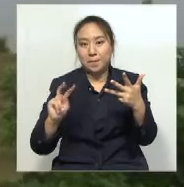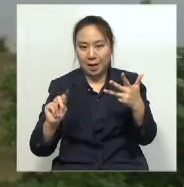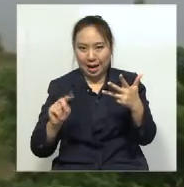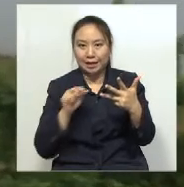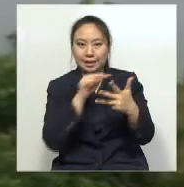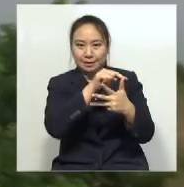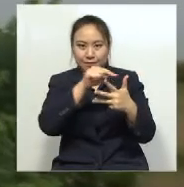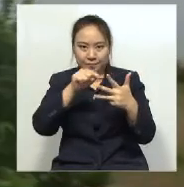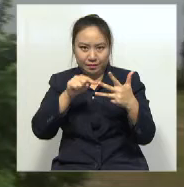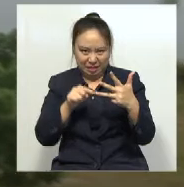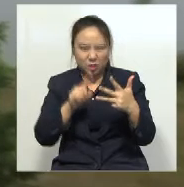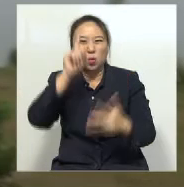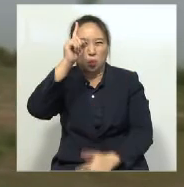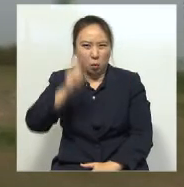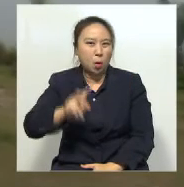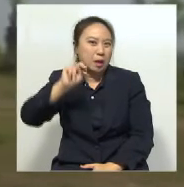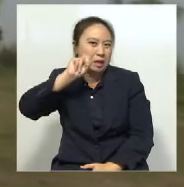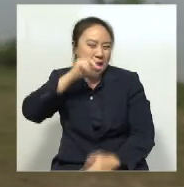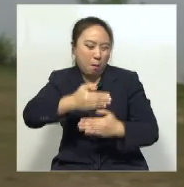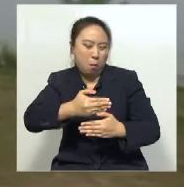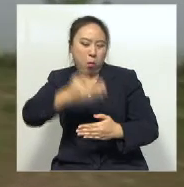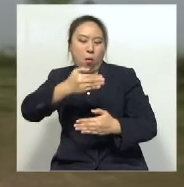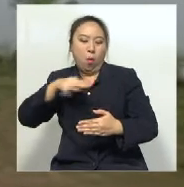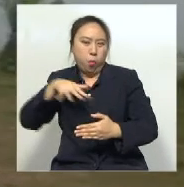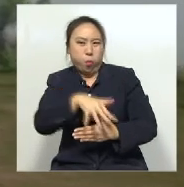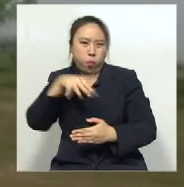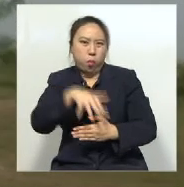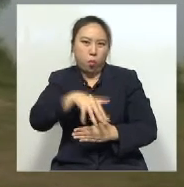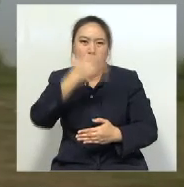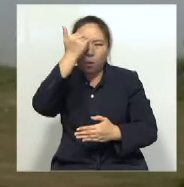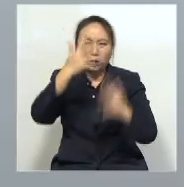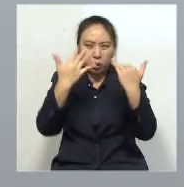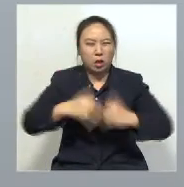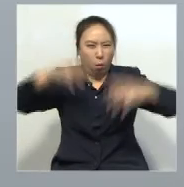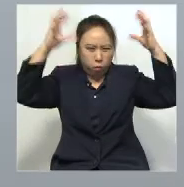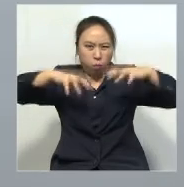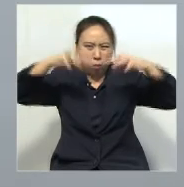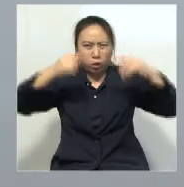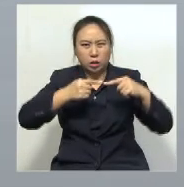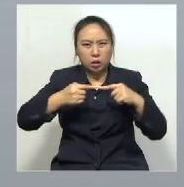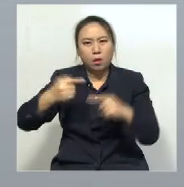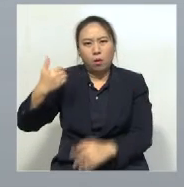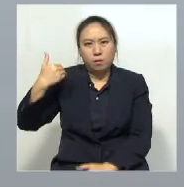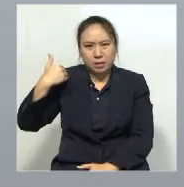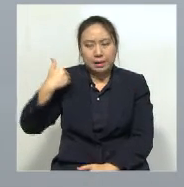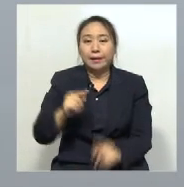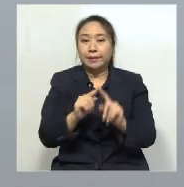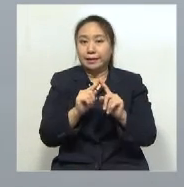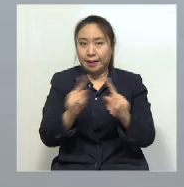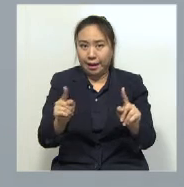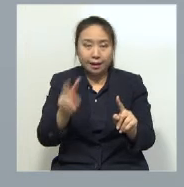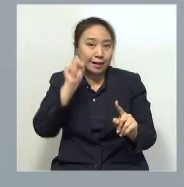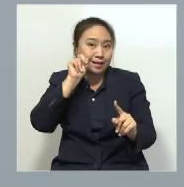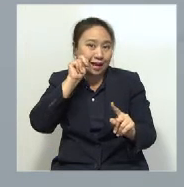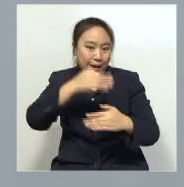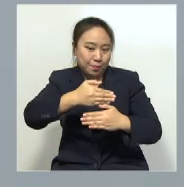เกือนนี้ยังต้องเร่งการพร่องน้ำนะคะ เพราะว่าตามการคาดการฝนจะยังมีอยู่อย่ต่อเนื่องแต่การพร่องน้ำ